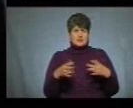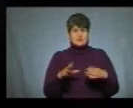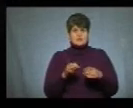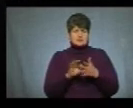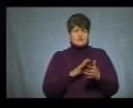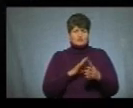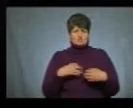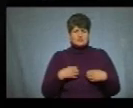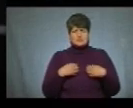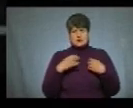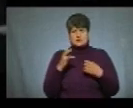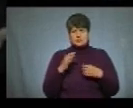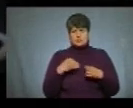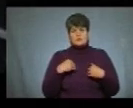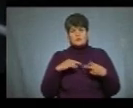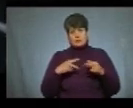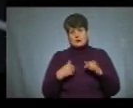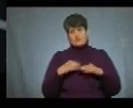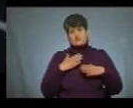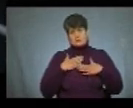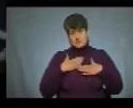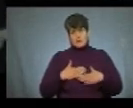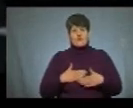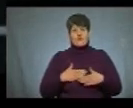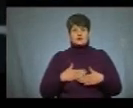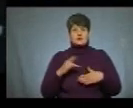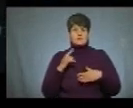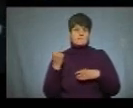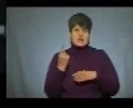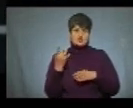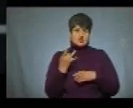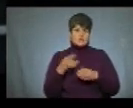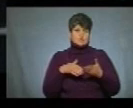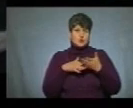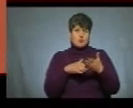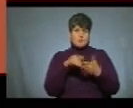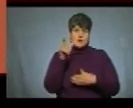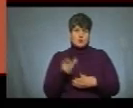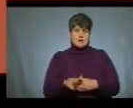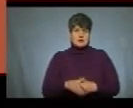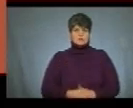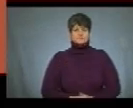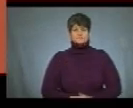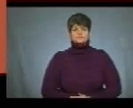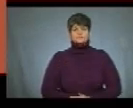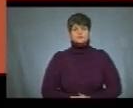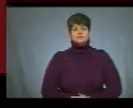але потім я навпаки був задоволений, вже, що перший раз так допоміг людині.